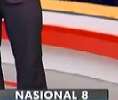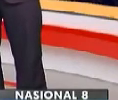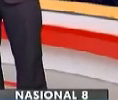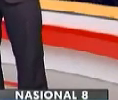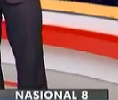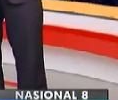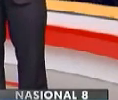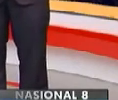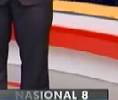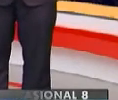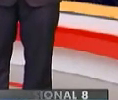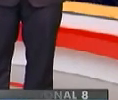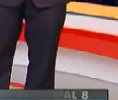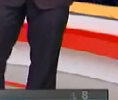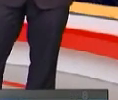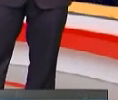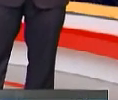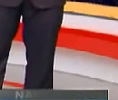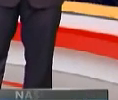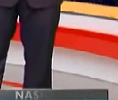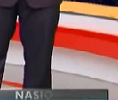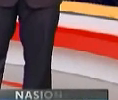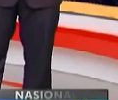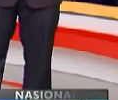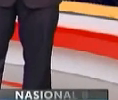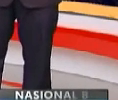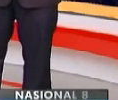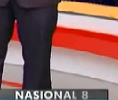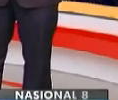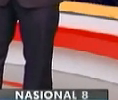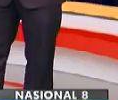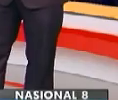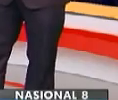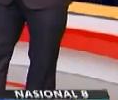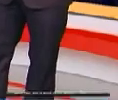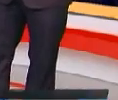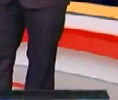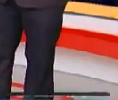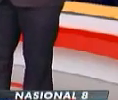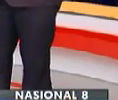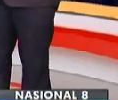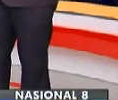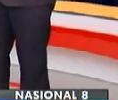Jawatan kuasa ditubuh siasat kes selfie doktor sambut kelahiran bayi.